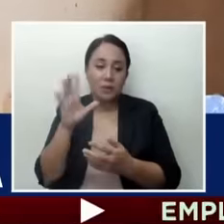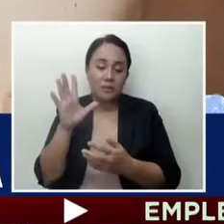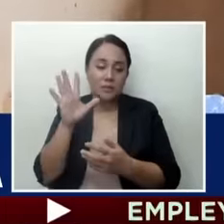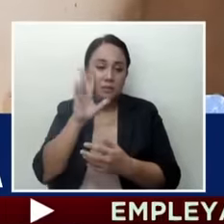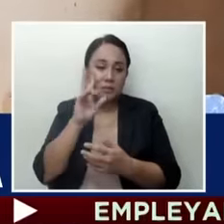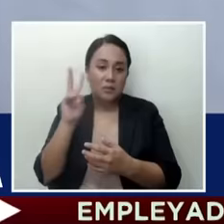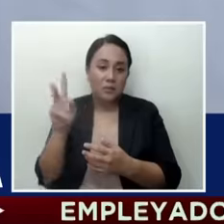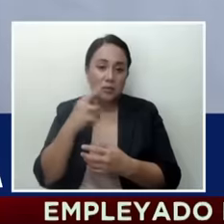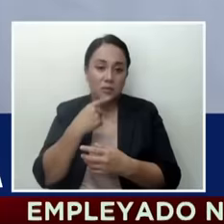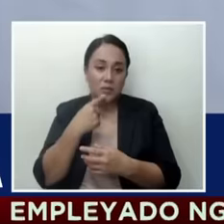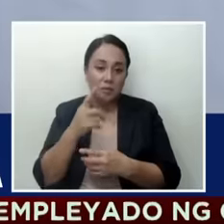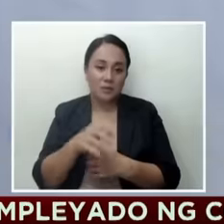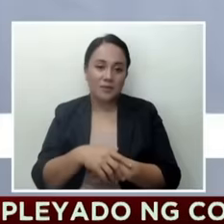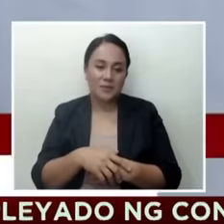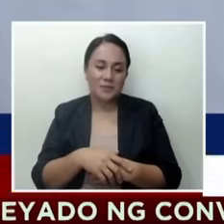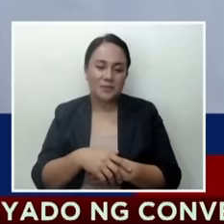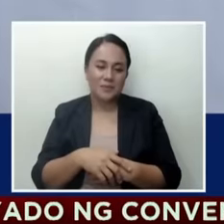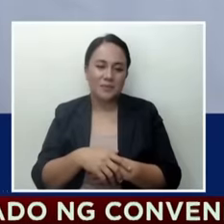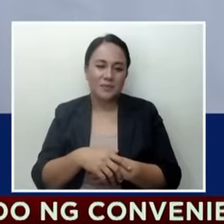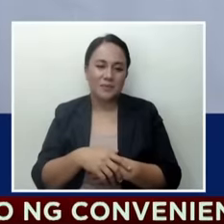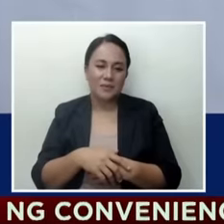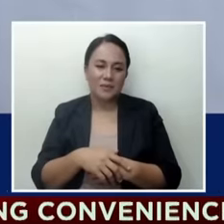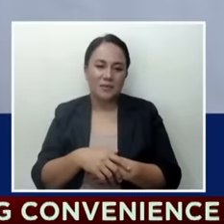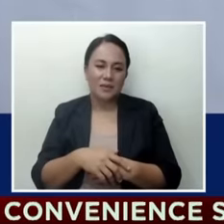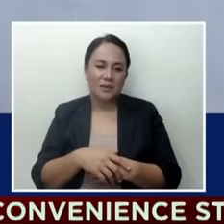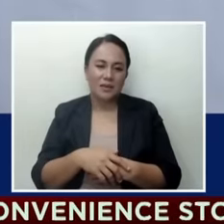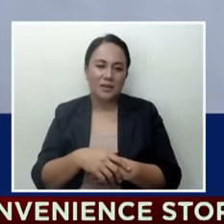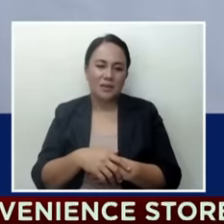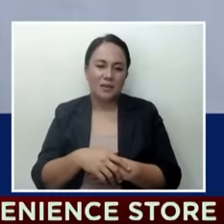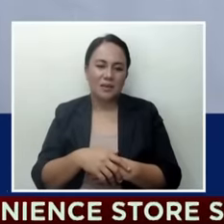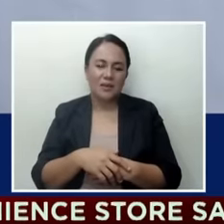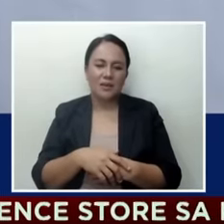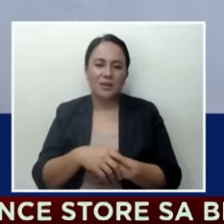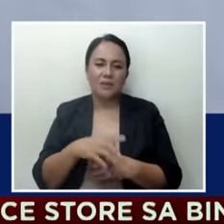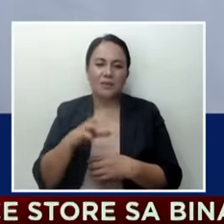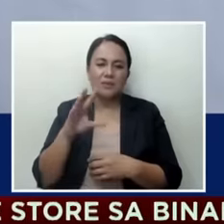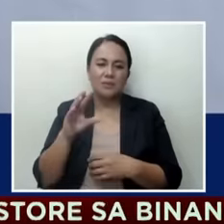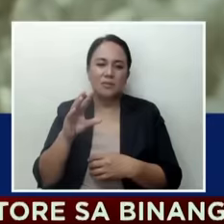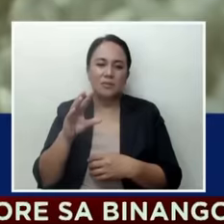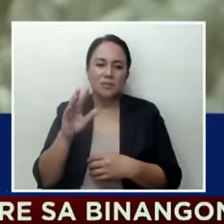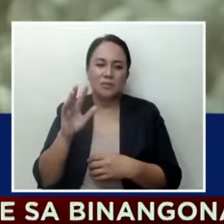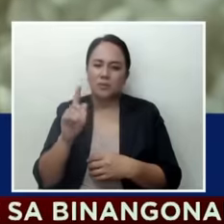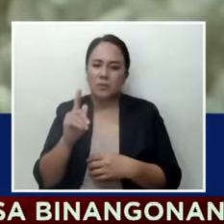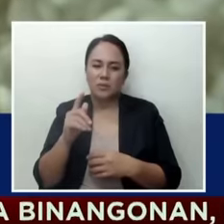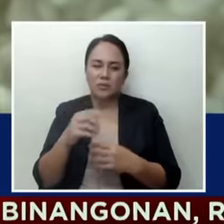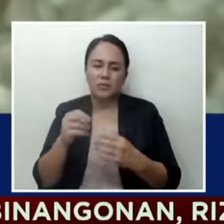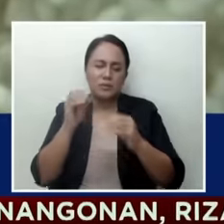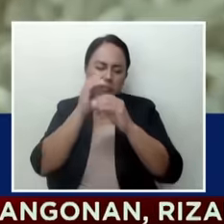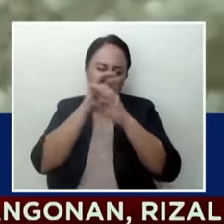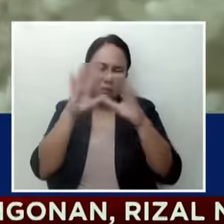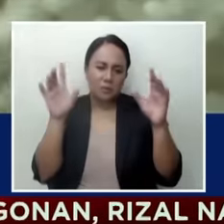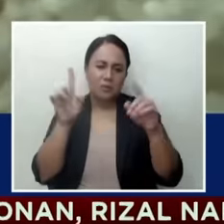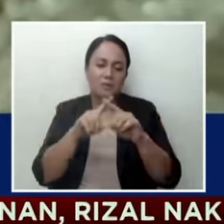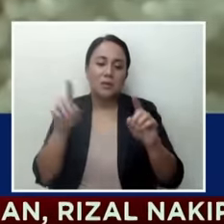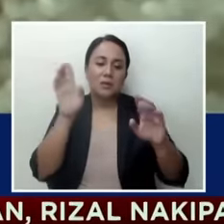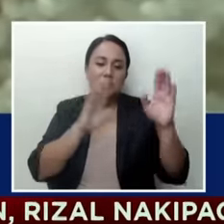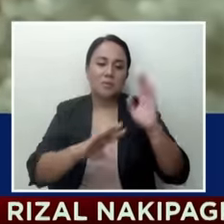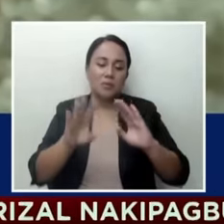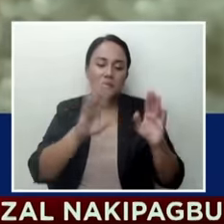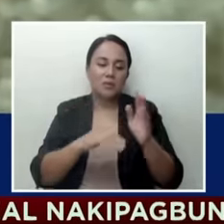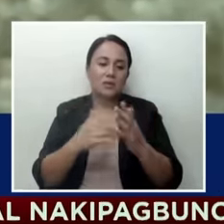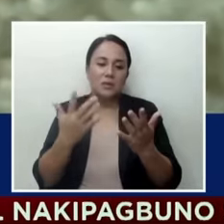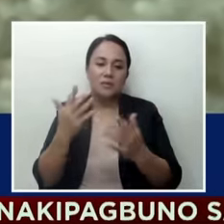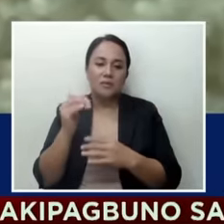Marcos. The 20 peso per kilo was an aspiration, di ba? Ang problem now, we are in the